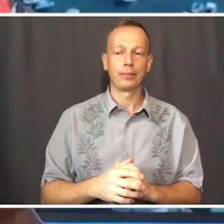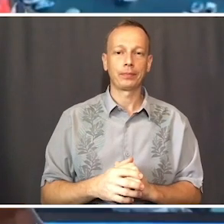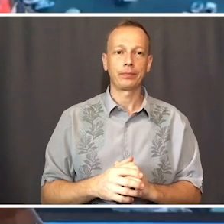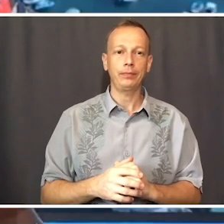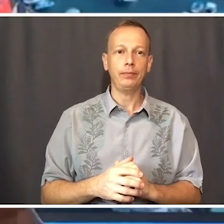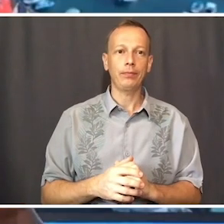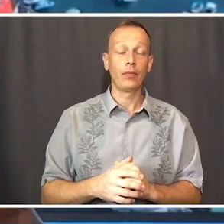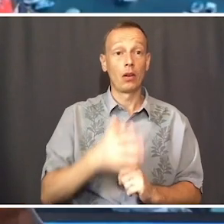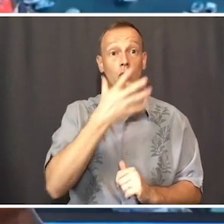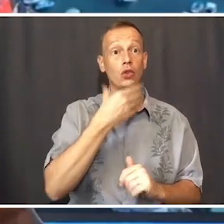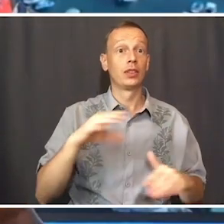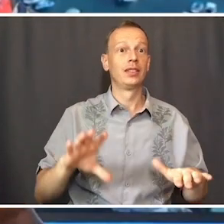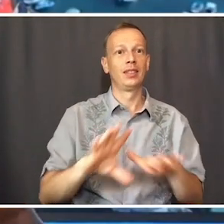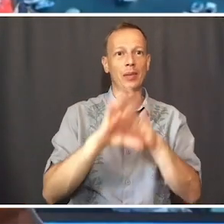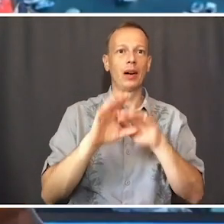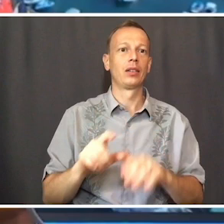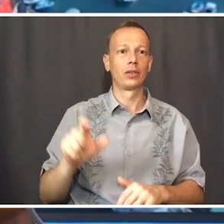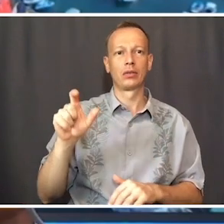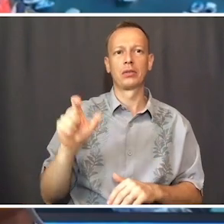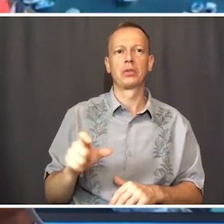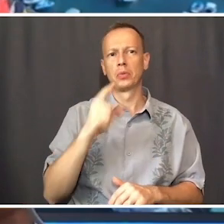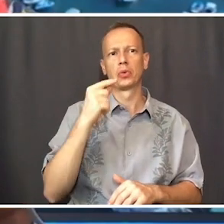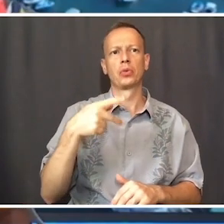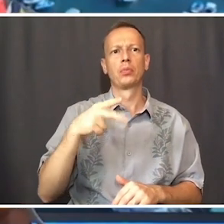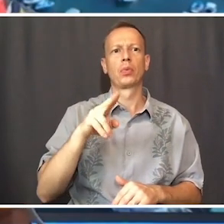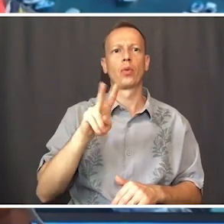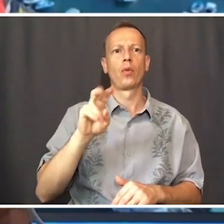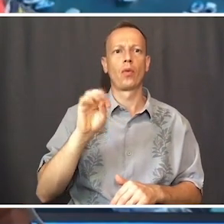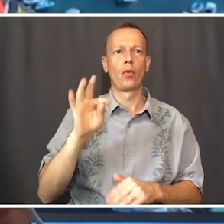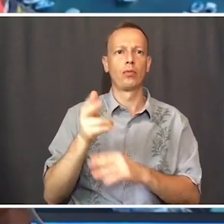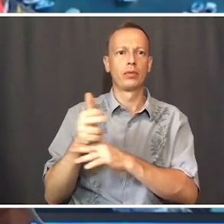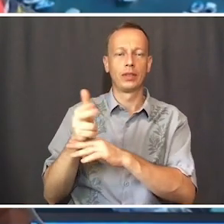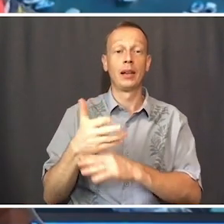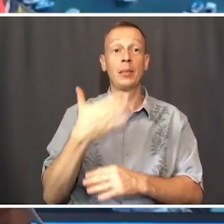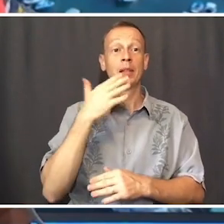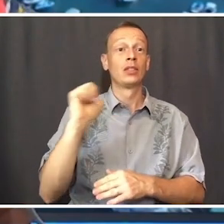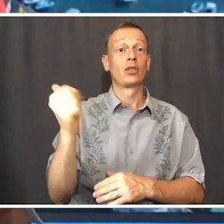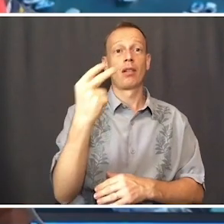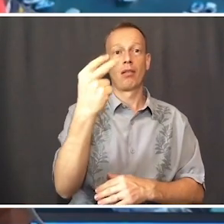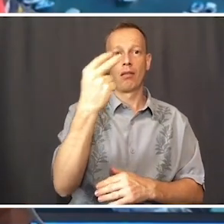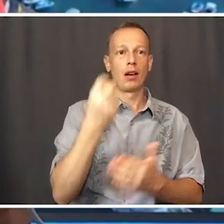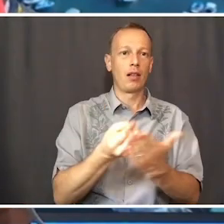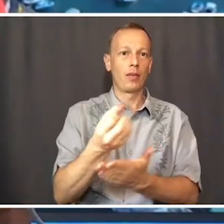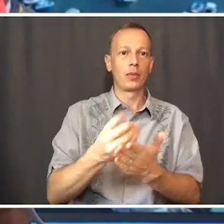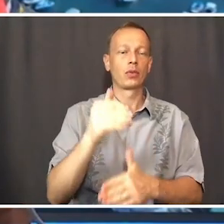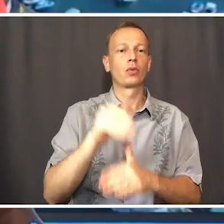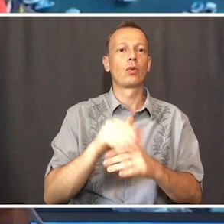Voilà, de très belles images signées Tim Pruvot. Voilà, c'est la fin de votre point d'information. Merci de l'avoir suivi. Ce soir, vous retrouverez